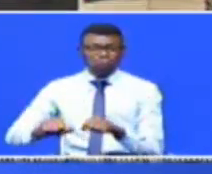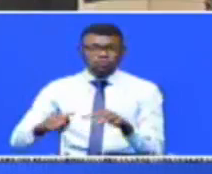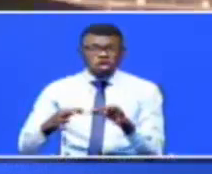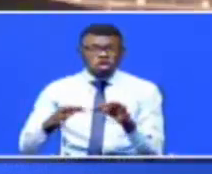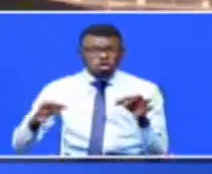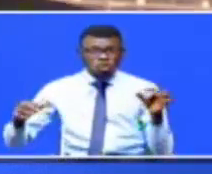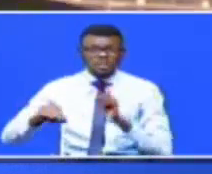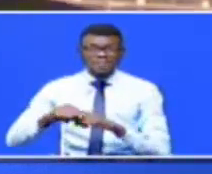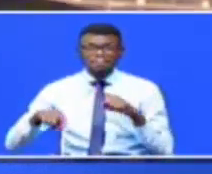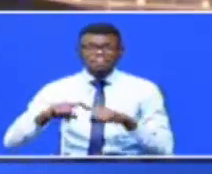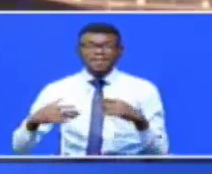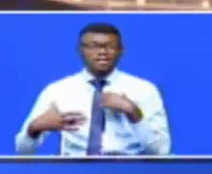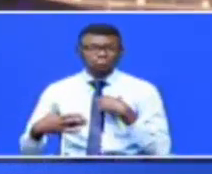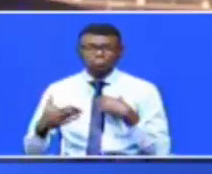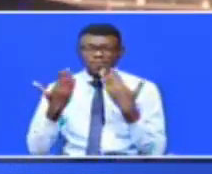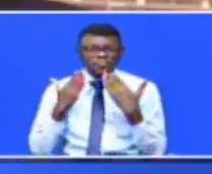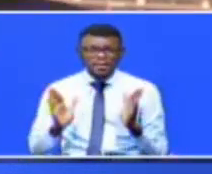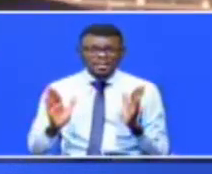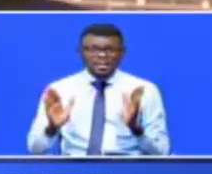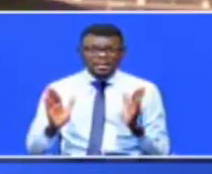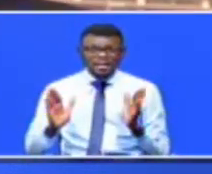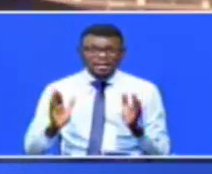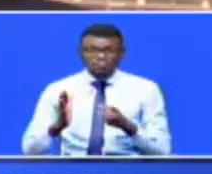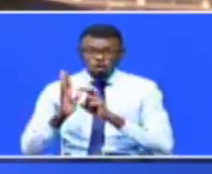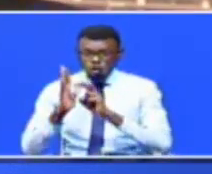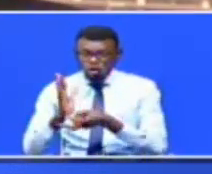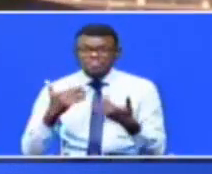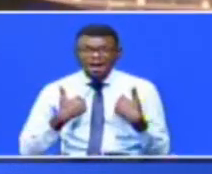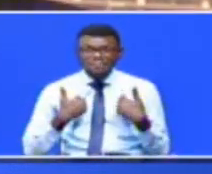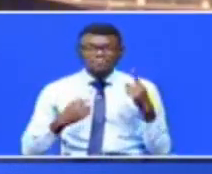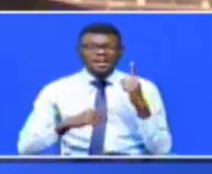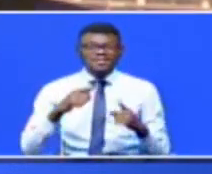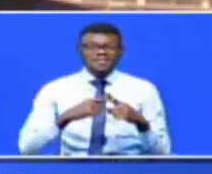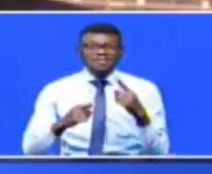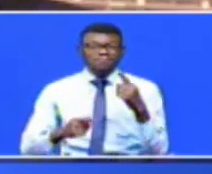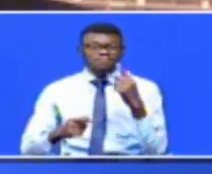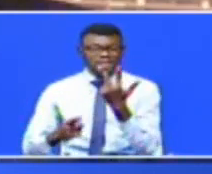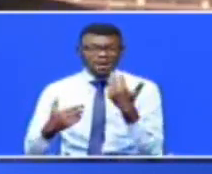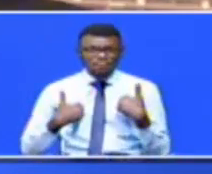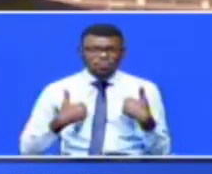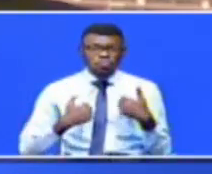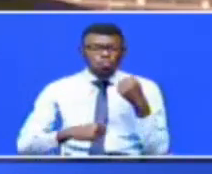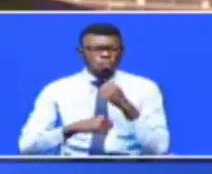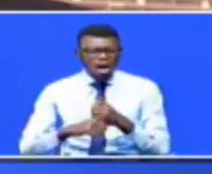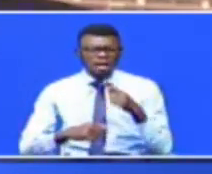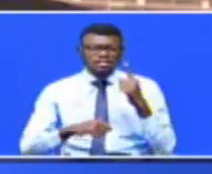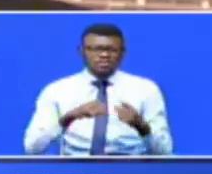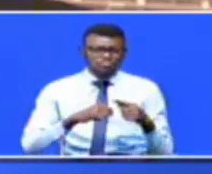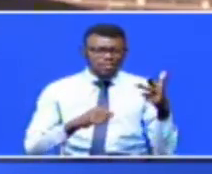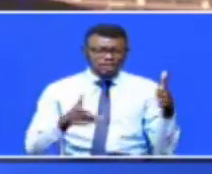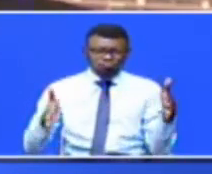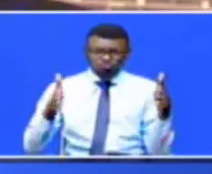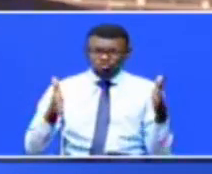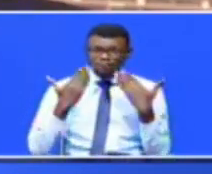kukamilika. Wanakuwa na appointment ya contract, kandarasi ya miaka mitatu. Kwa hivyo wanafanya kazi miaka mitatu,